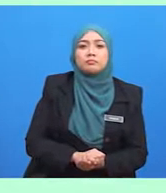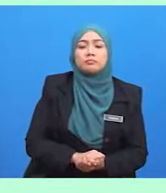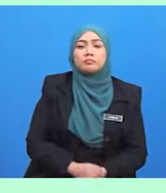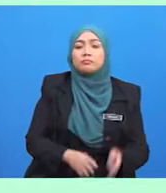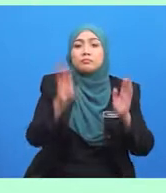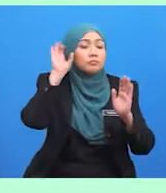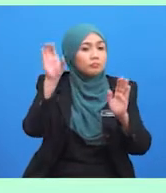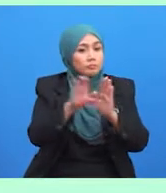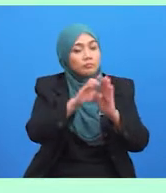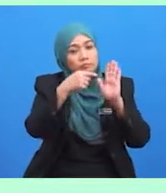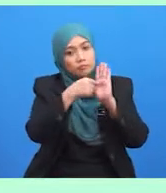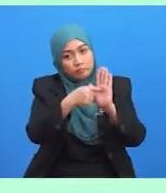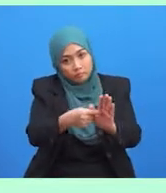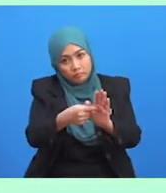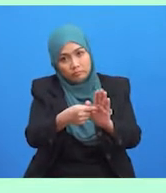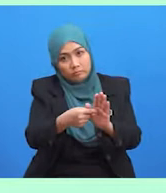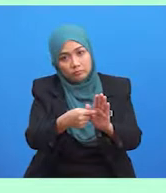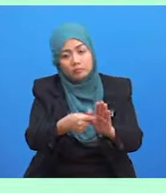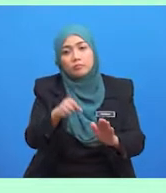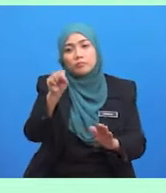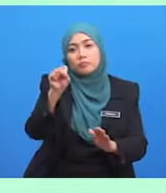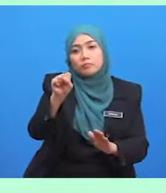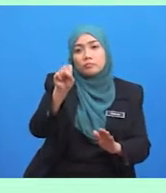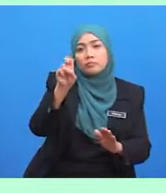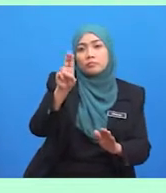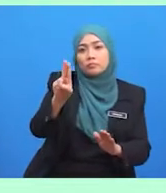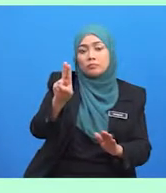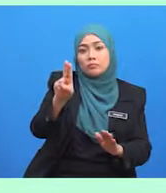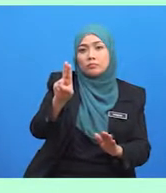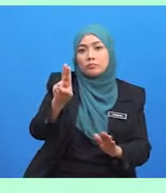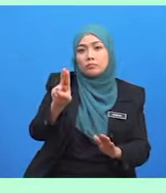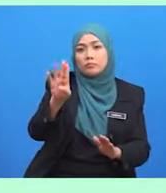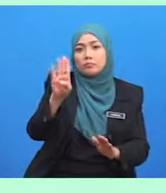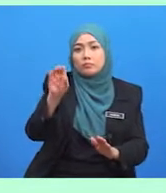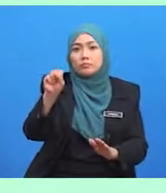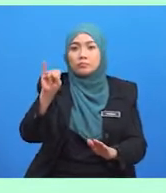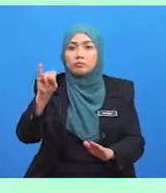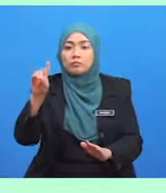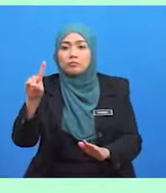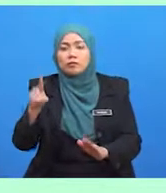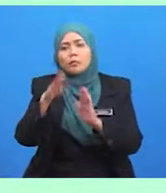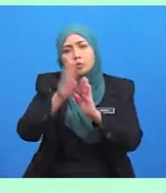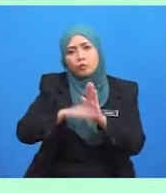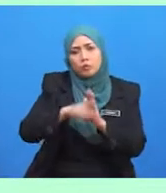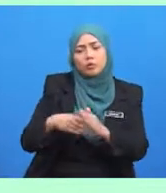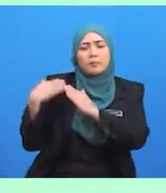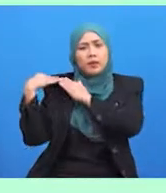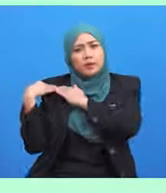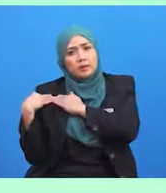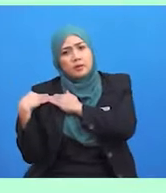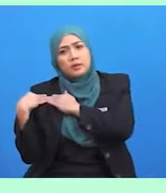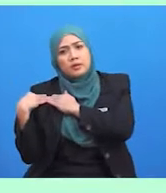Paparan ini menunjukkan subsidi yang diberi oleh kerajaan untuk mengurangkan beban bayaran bil